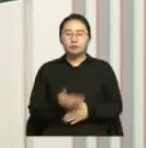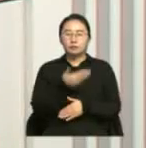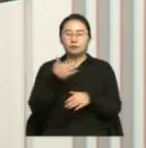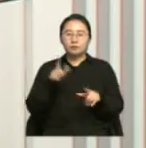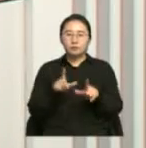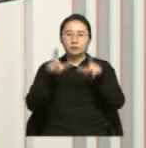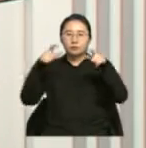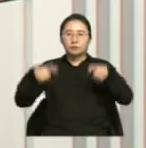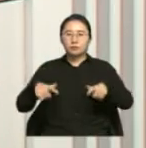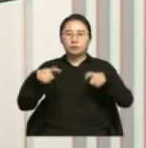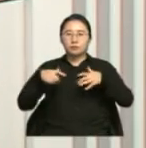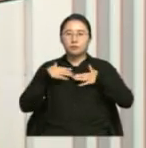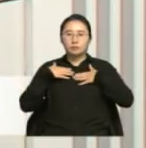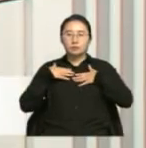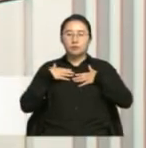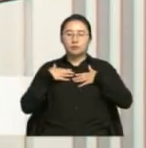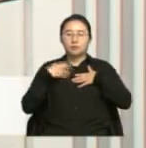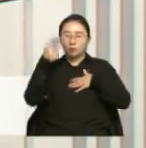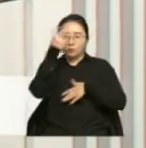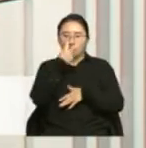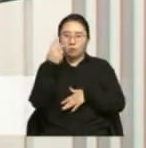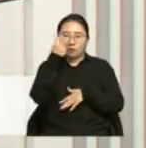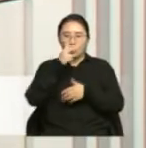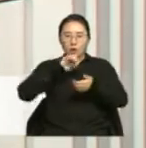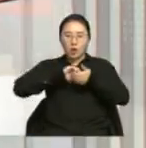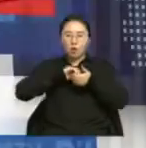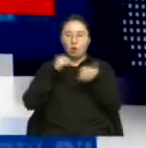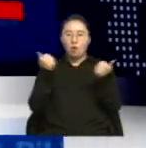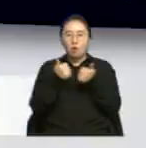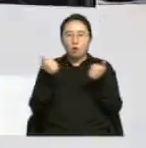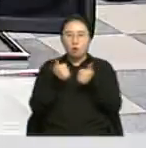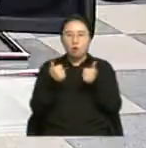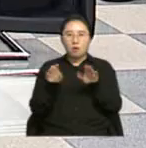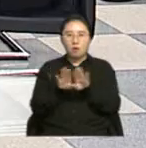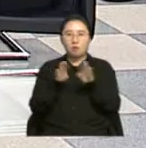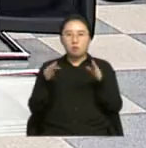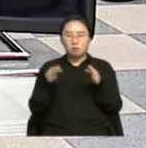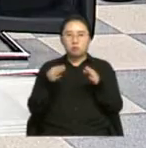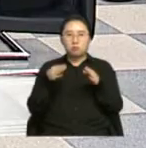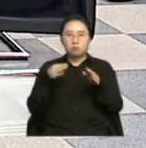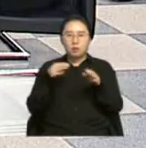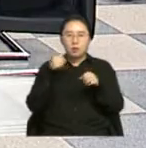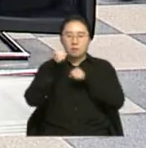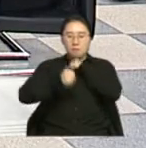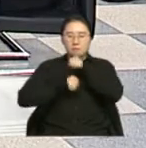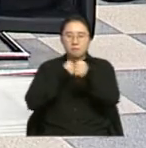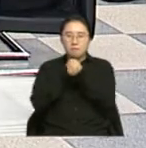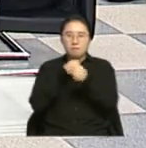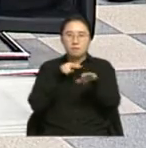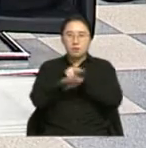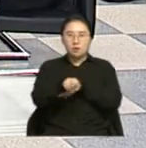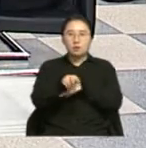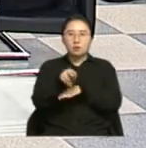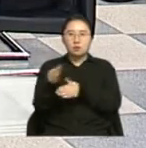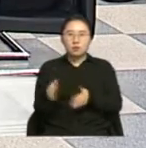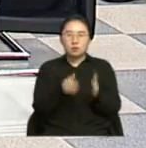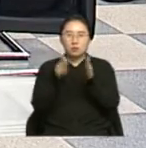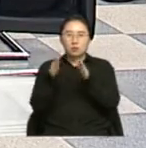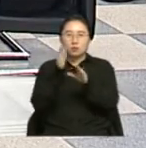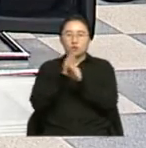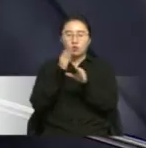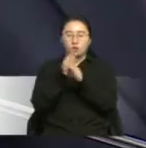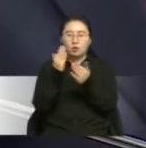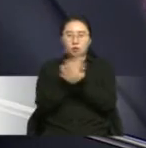강동구에서 지역 취한 협의회 정기회의 가 열렸습니다 회의에선 무단횡단 이 빈번한 천 중로 차도에